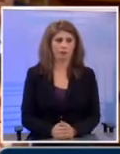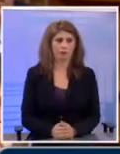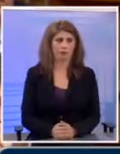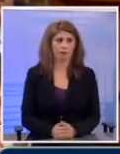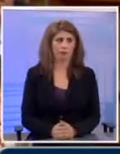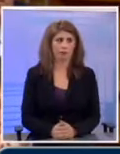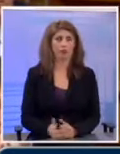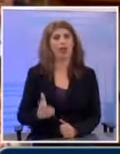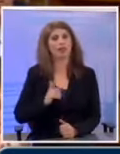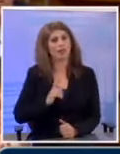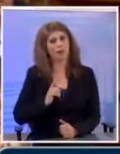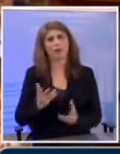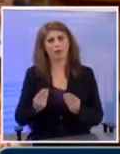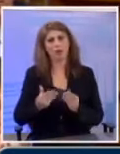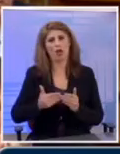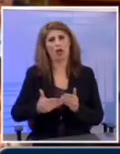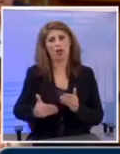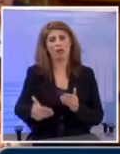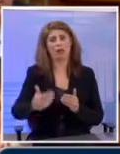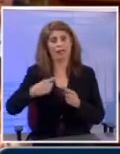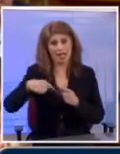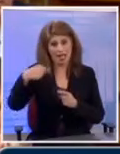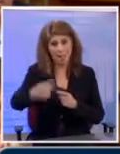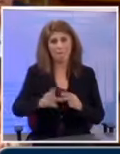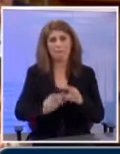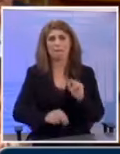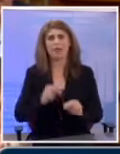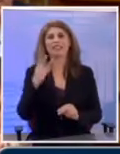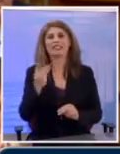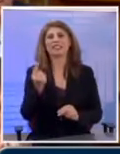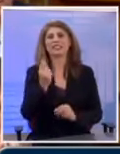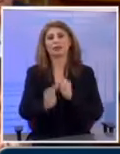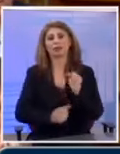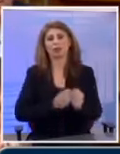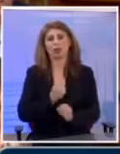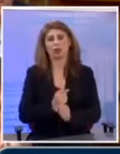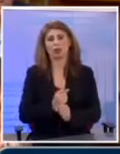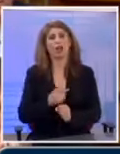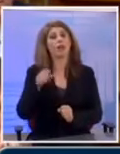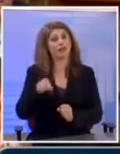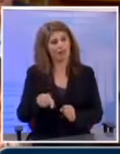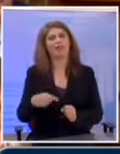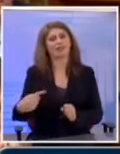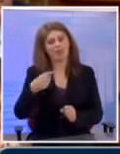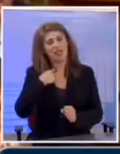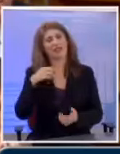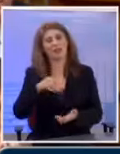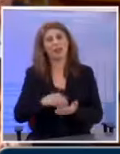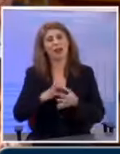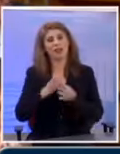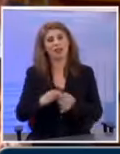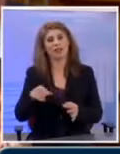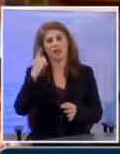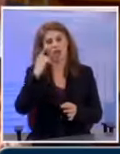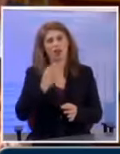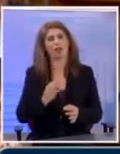θα περιμένετε πολύ ακόμα. Διότι οι επόμενες θα είναι σε 3,5 χρόνια. Και αυτές όμως θα τις χάσετε, αν συνεχίσετε αυτή